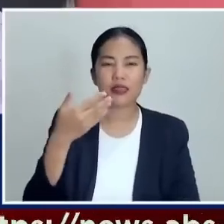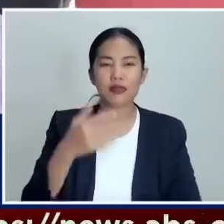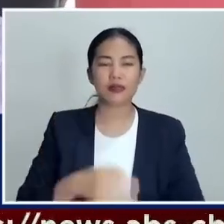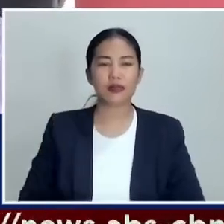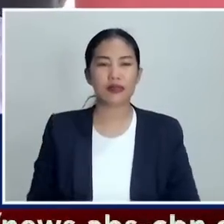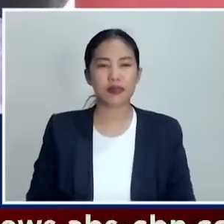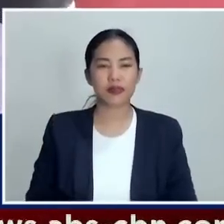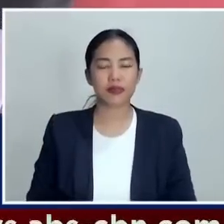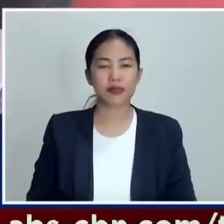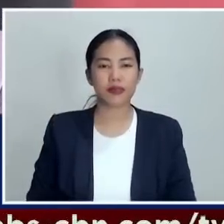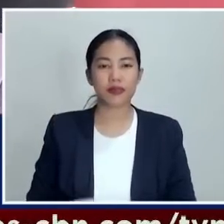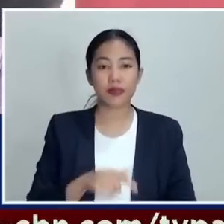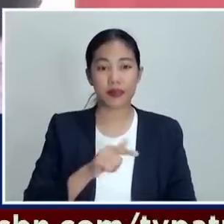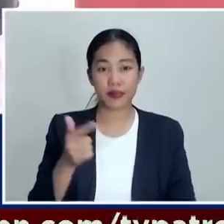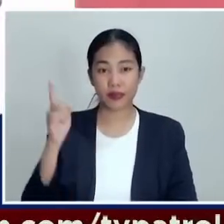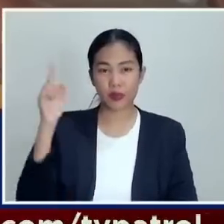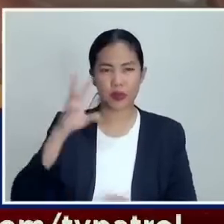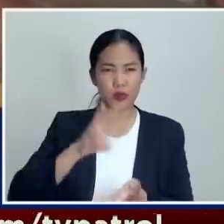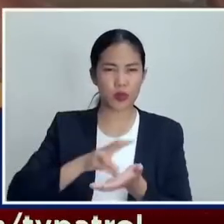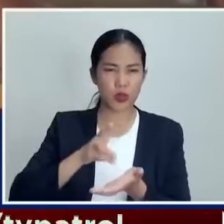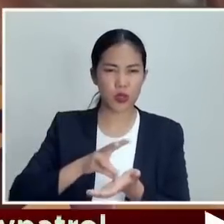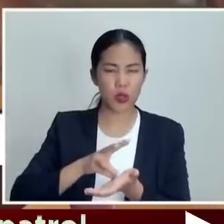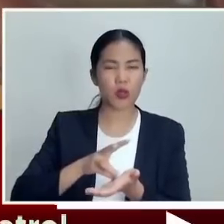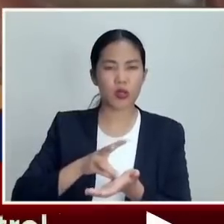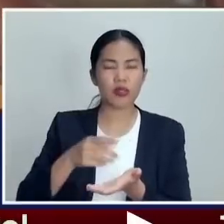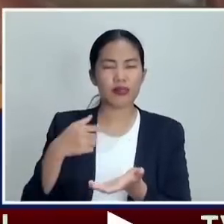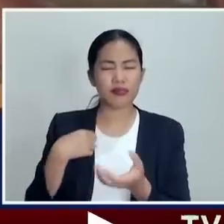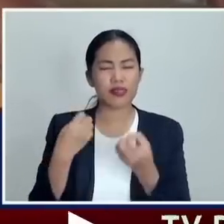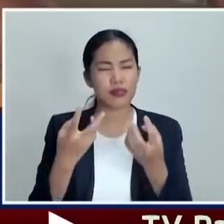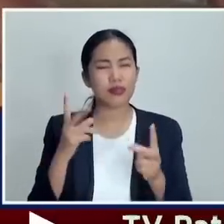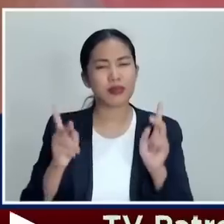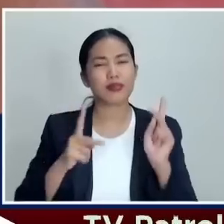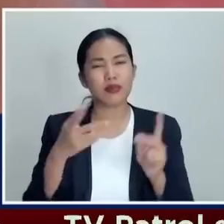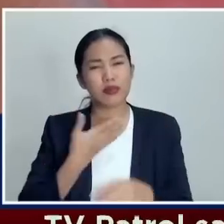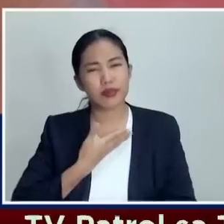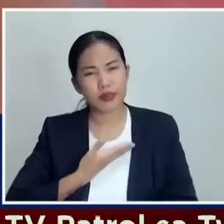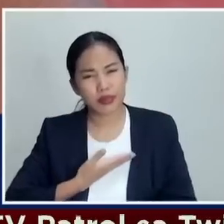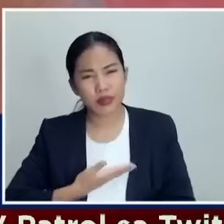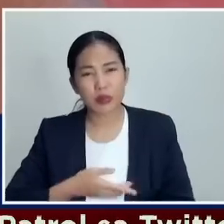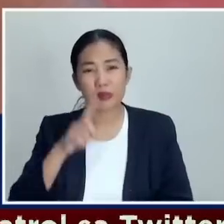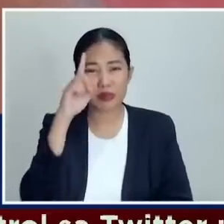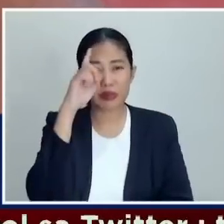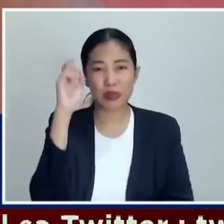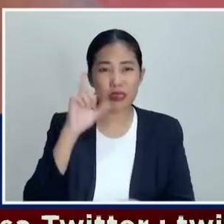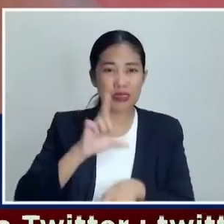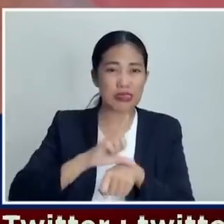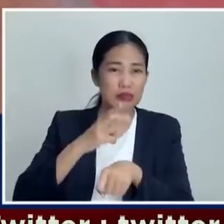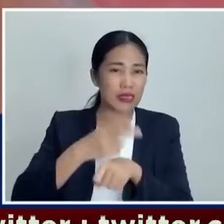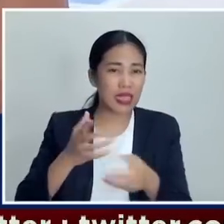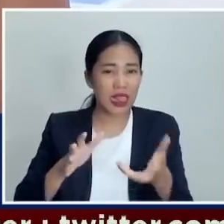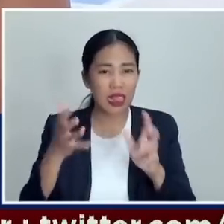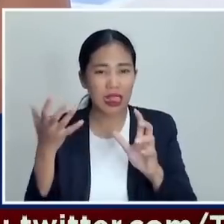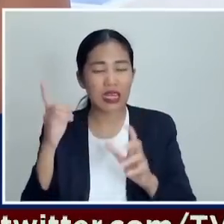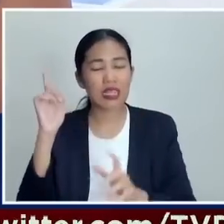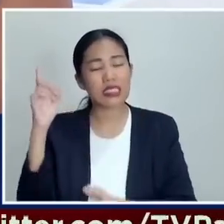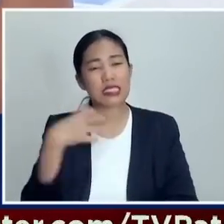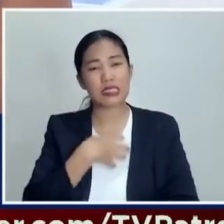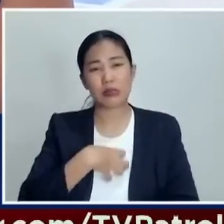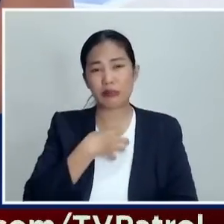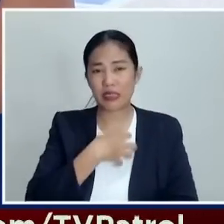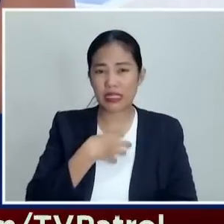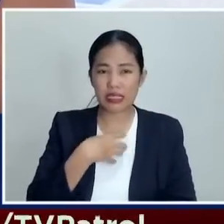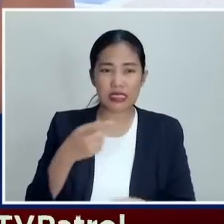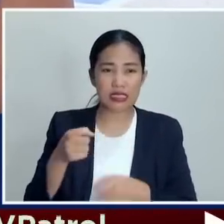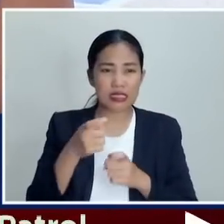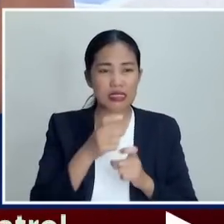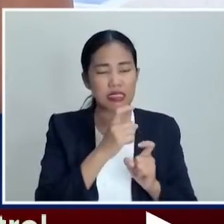Pola, patuloy na dumarami ang nagugutom dahil sa kawalan ng hanap buhay. Daing ng mangisdang si Tatay Nardi, kahit piso